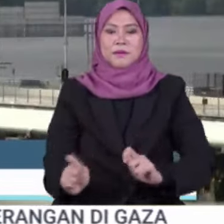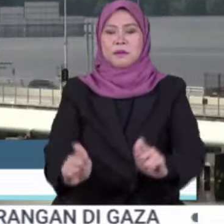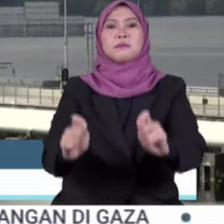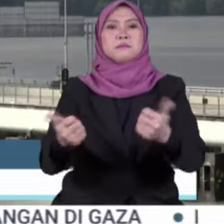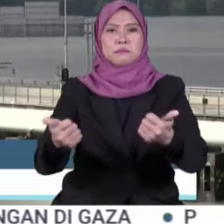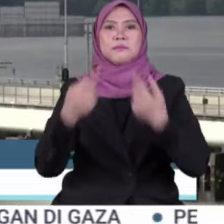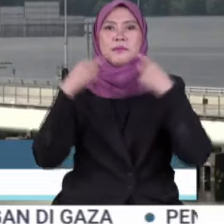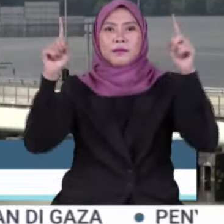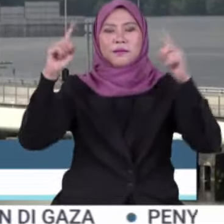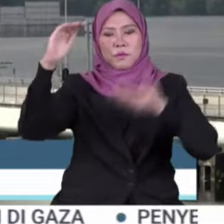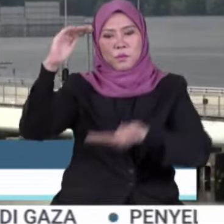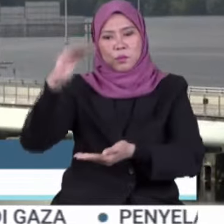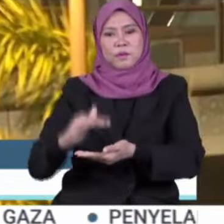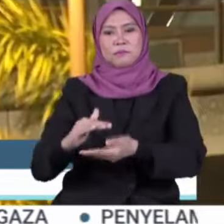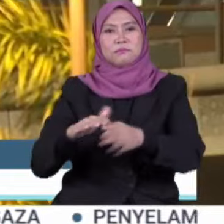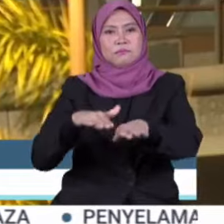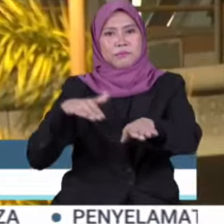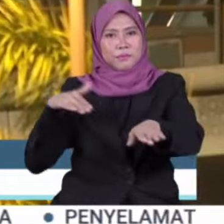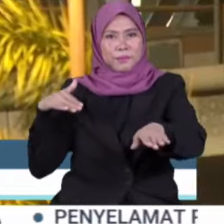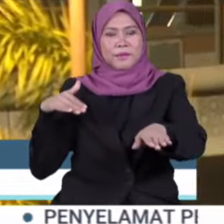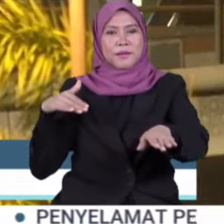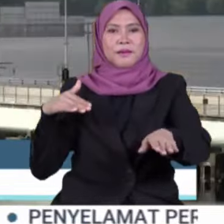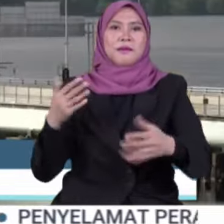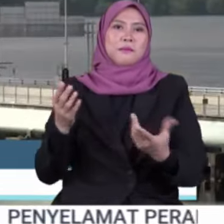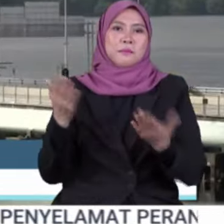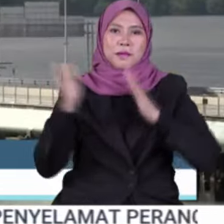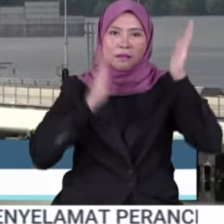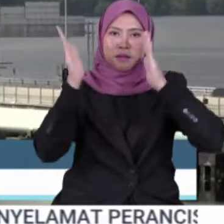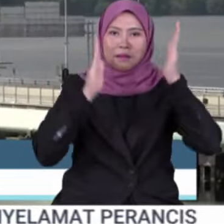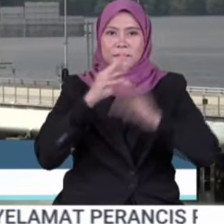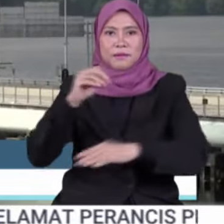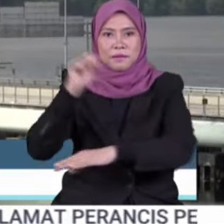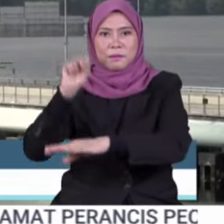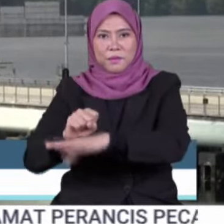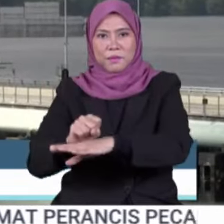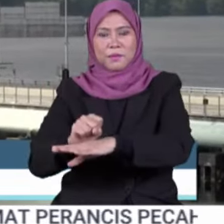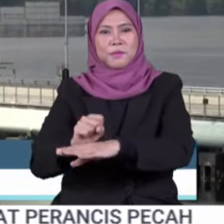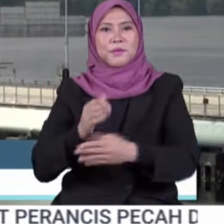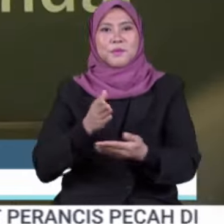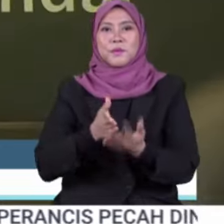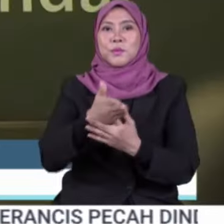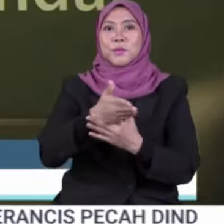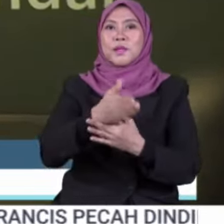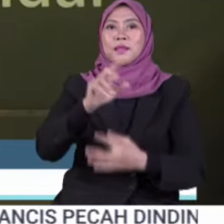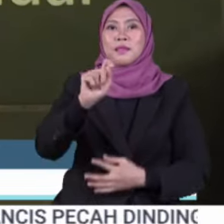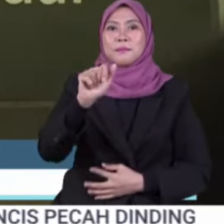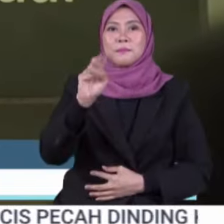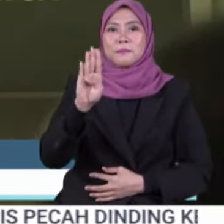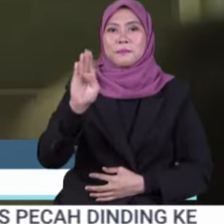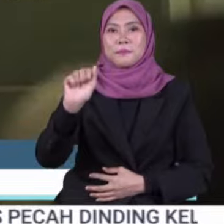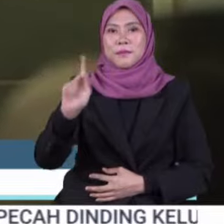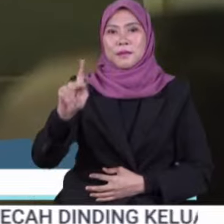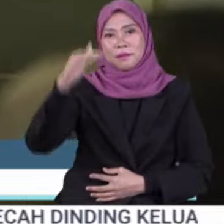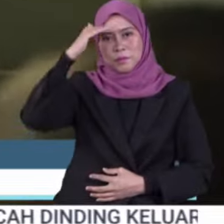berjaya mengurangkan kesesakan laluan darat antara Malaysia dan Singapura melalui Tambak Johor.